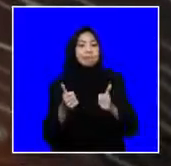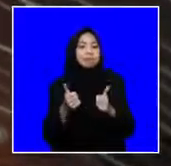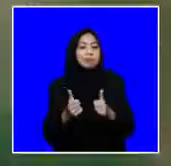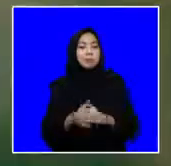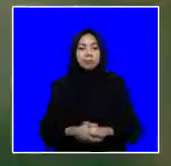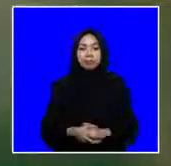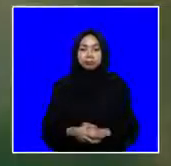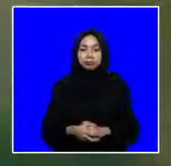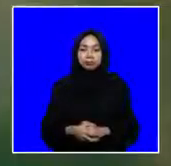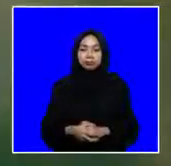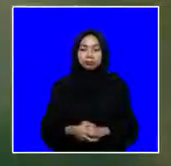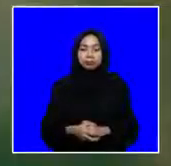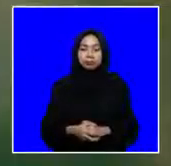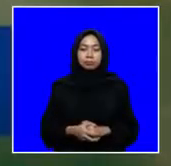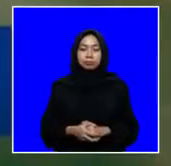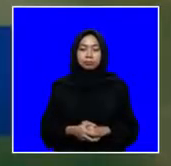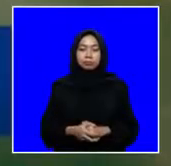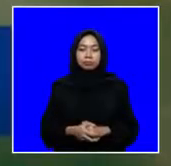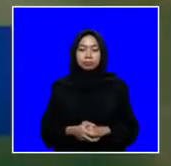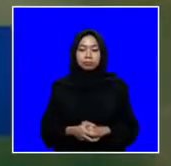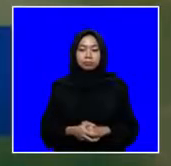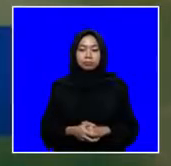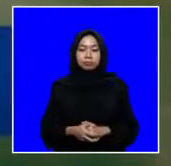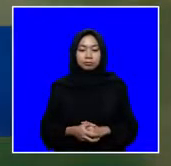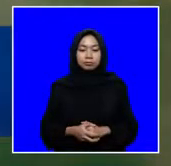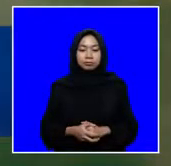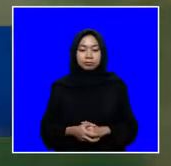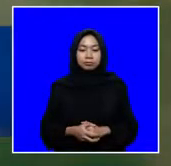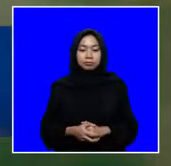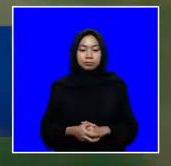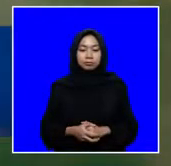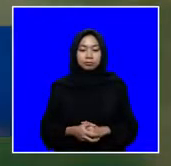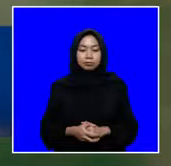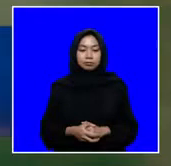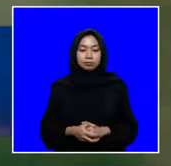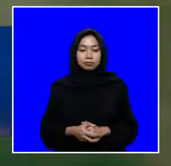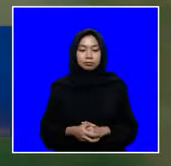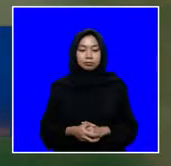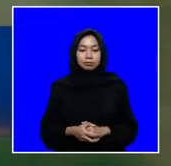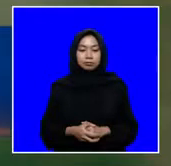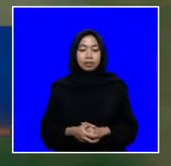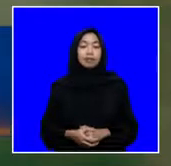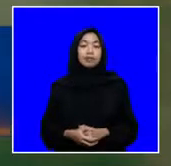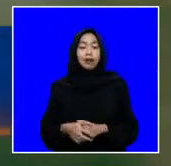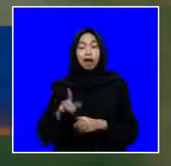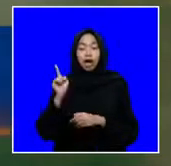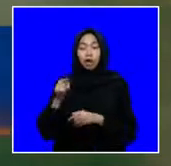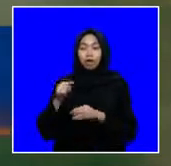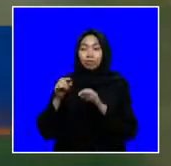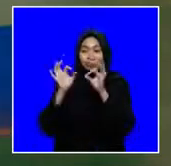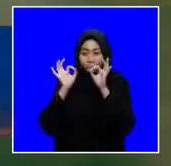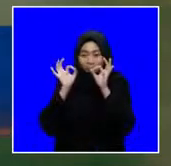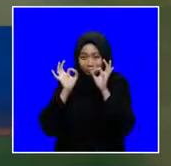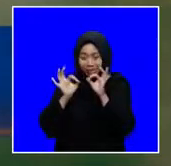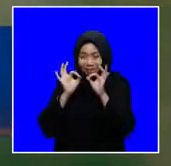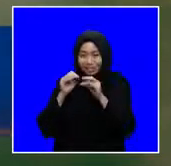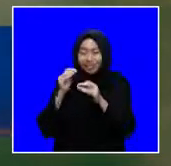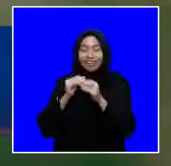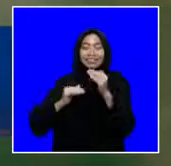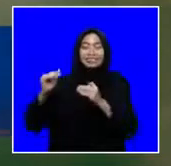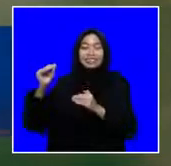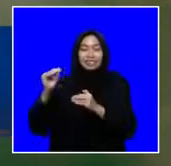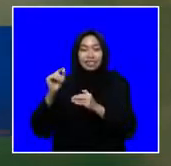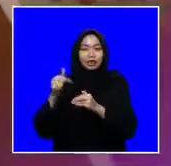Selain itu, pendidikan tinggi bisa meningkatkan kemampuan dalam melakukan inovasi seni berbasis